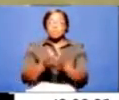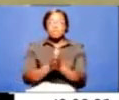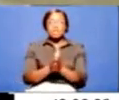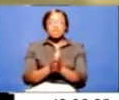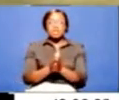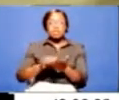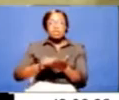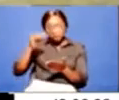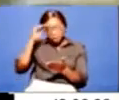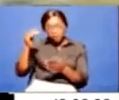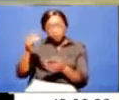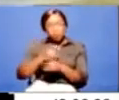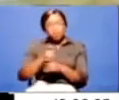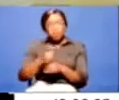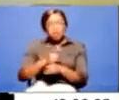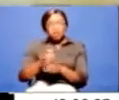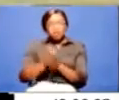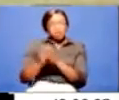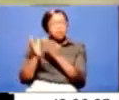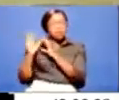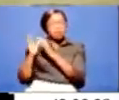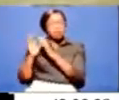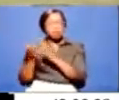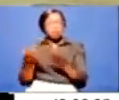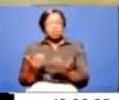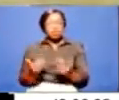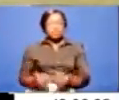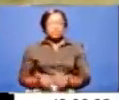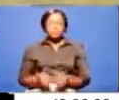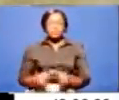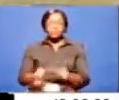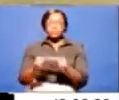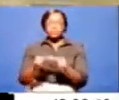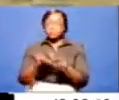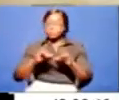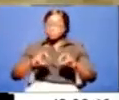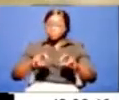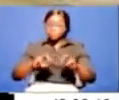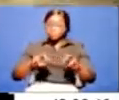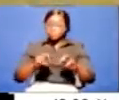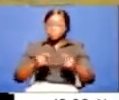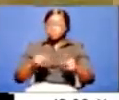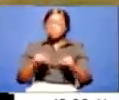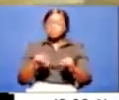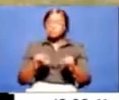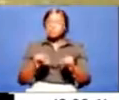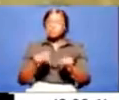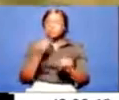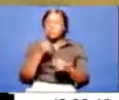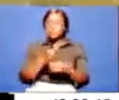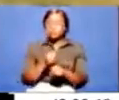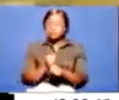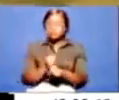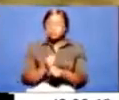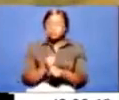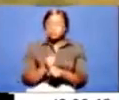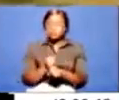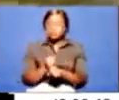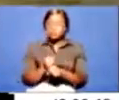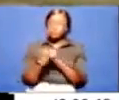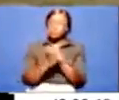uvuvi katika kaunti ya Kilifi ambayo inaendeleza utafiti na ubunifu kufanikisha utengenezaji wa vyakula vya samaki humu nchini